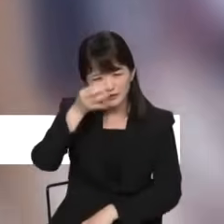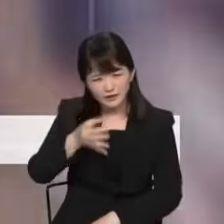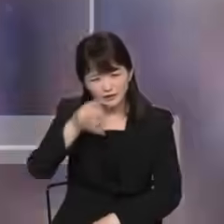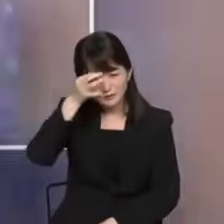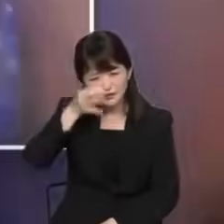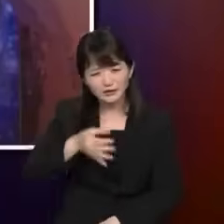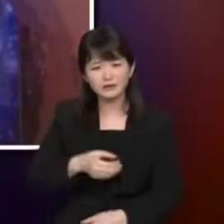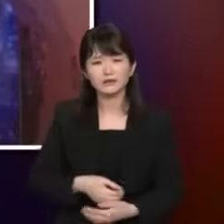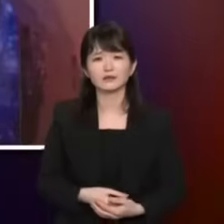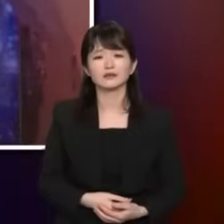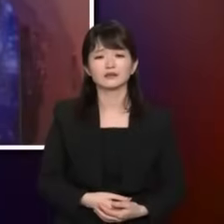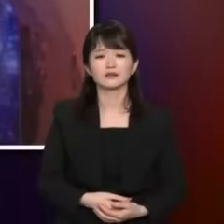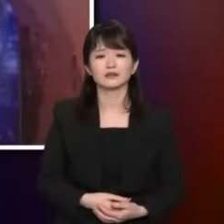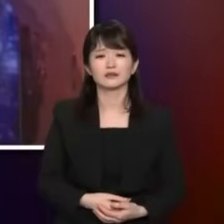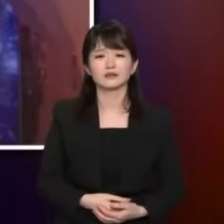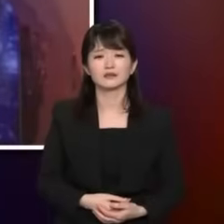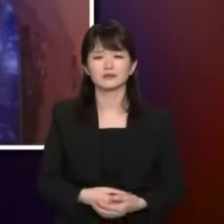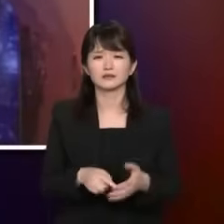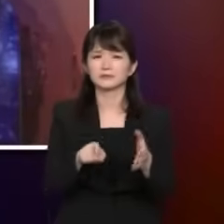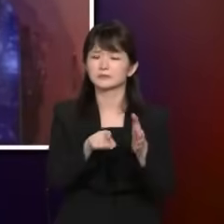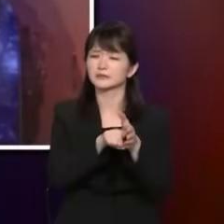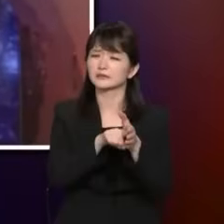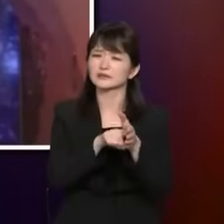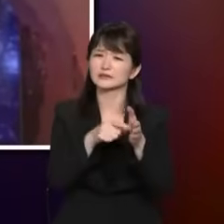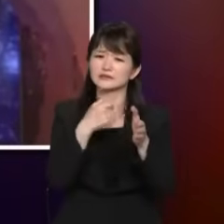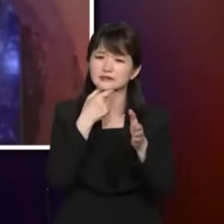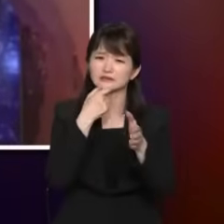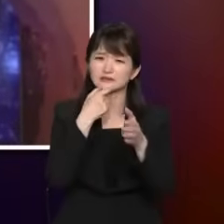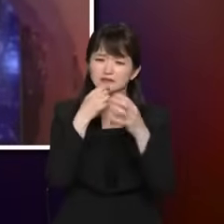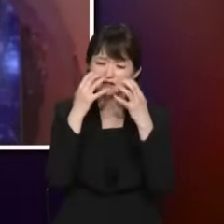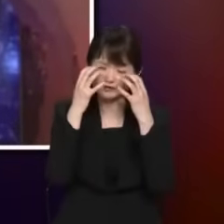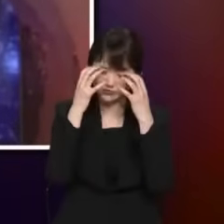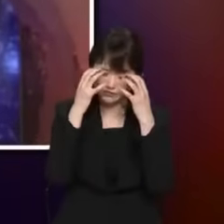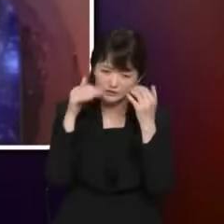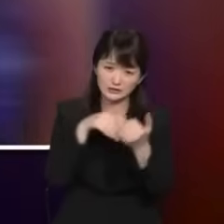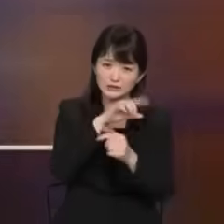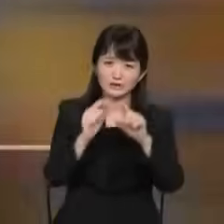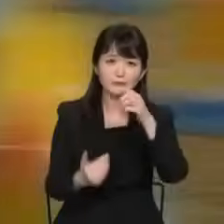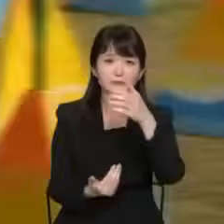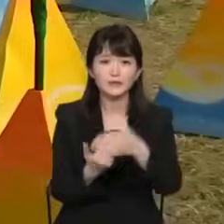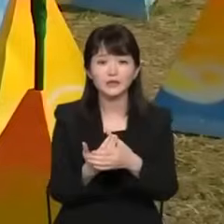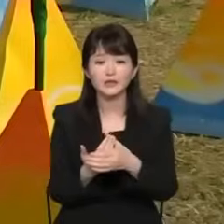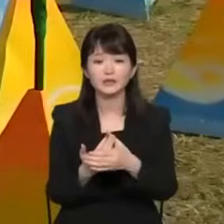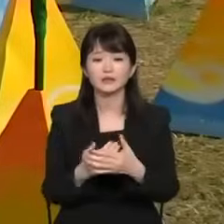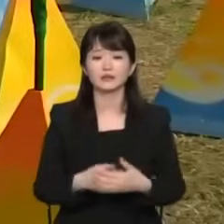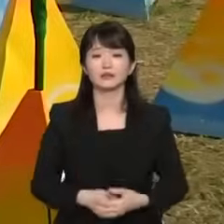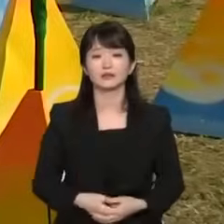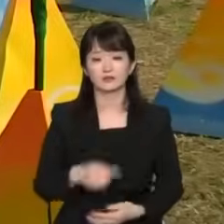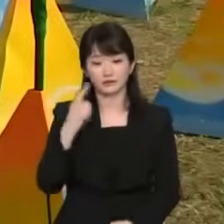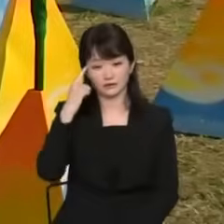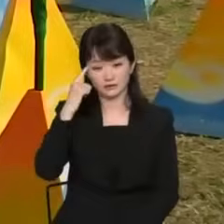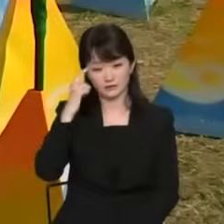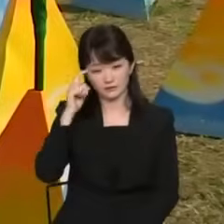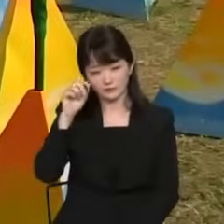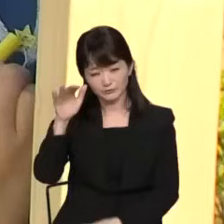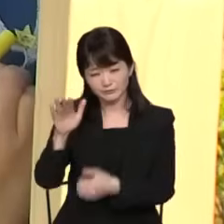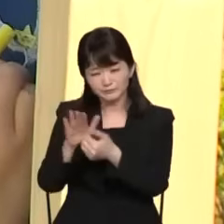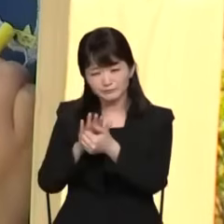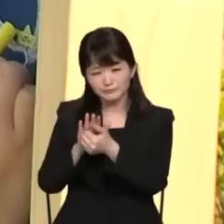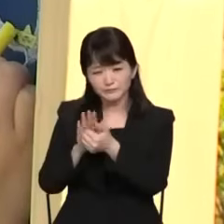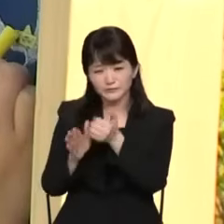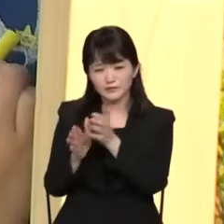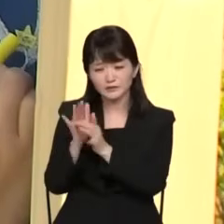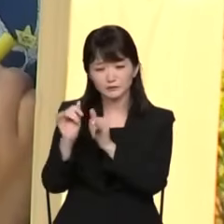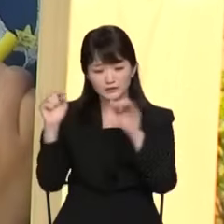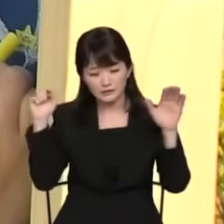신나겠어요. 차마 믿고 싶지 않은 고통스러운 상황이 벌어지고 있습니다. 추모하러 온 시민들, 도저히 믿을